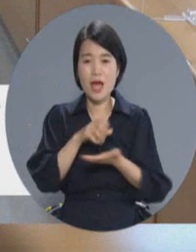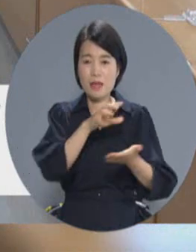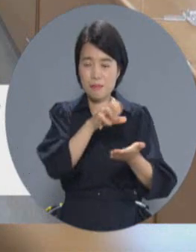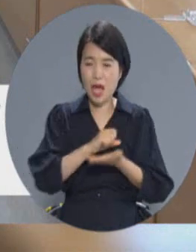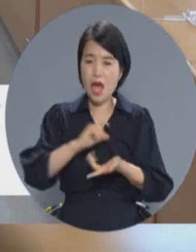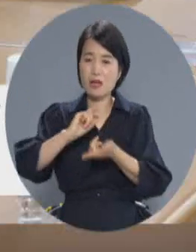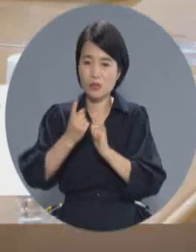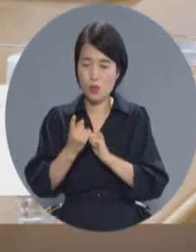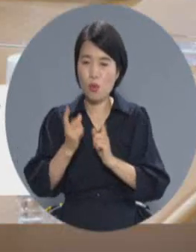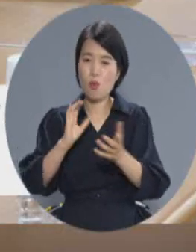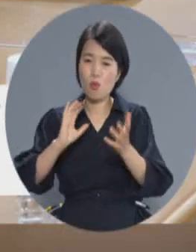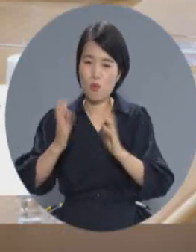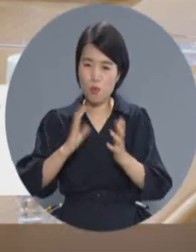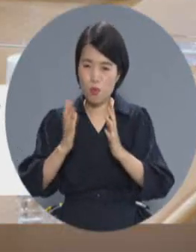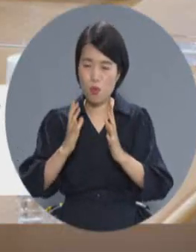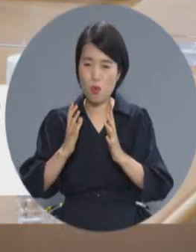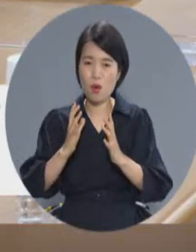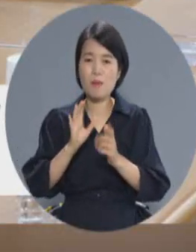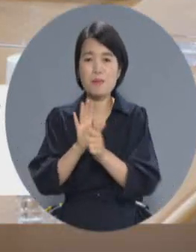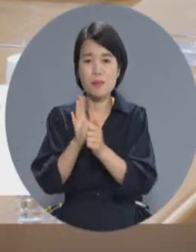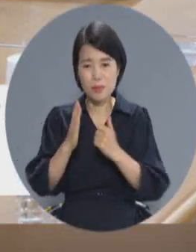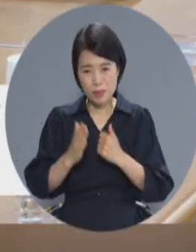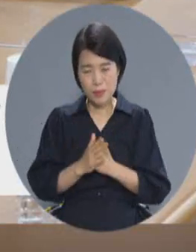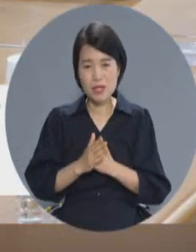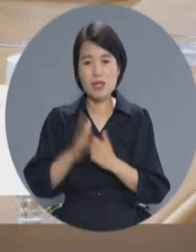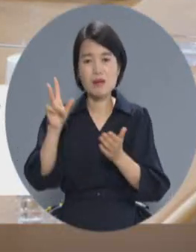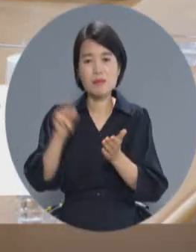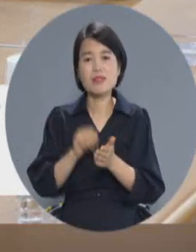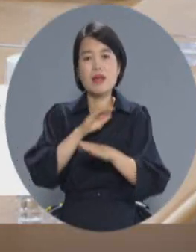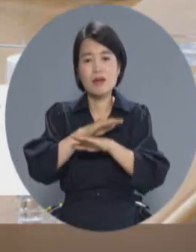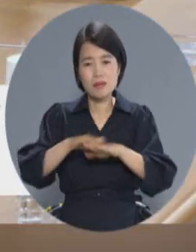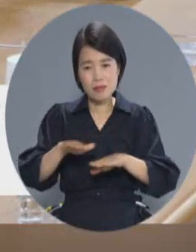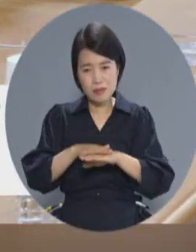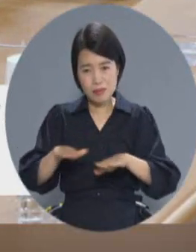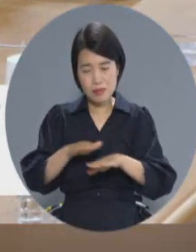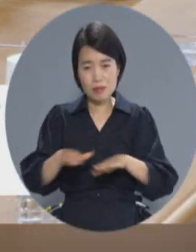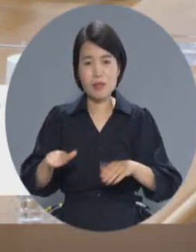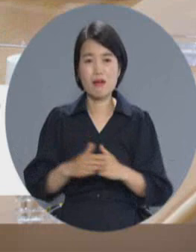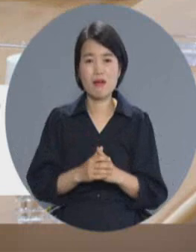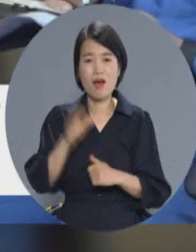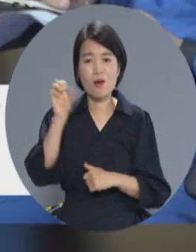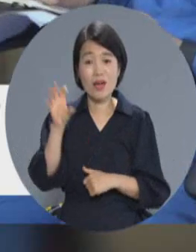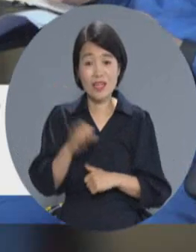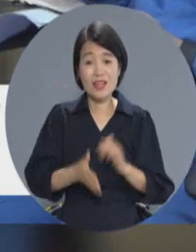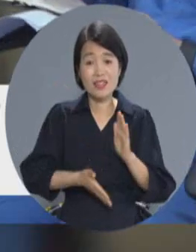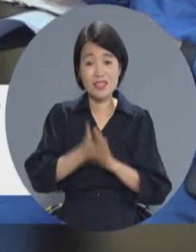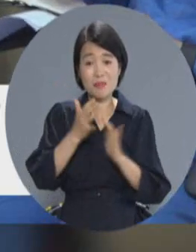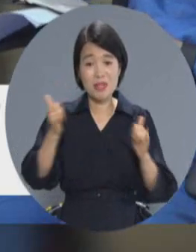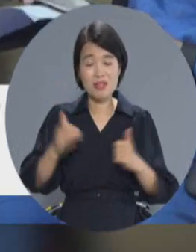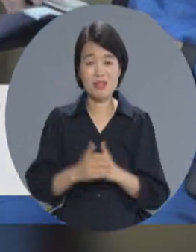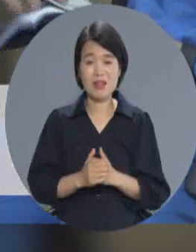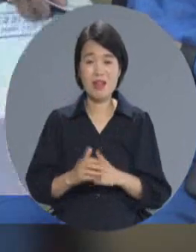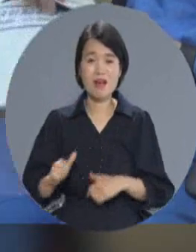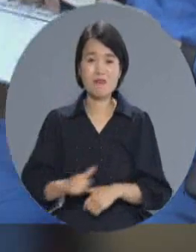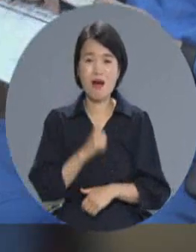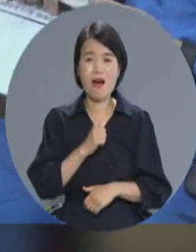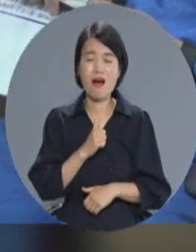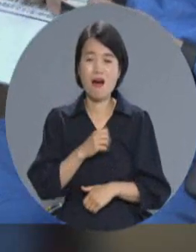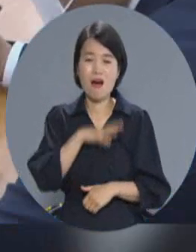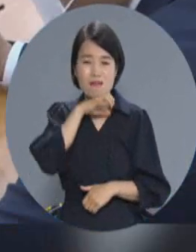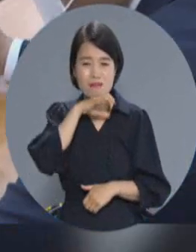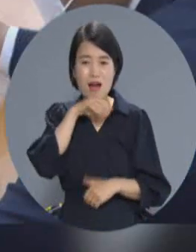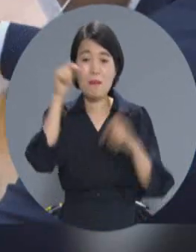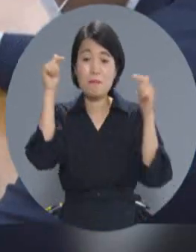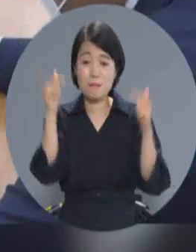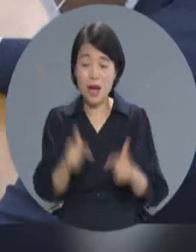서로 논의하고 협력을 해서 문제를 풀어가다 보면 광양시민들의 불만도 잠재울 수가 있고